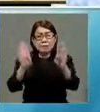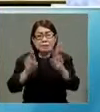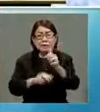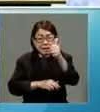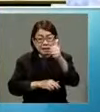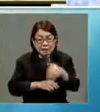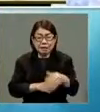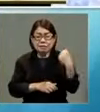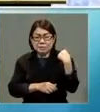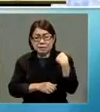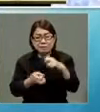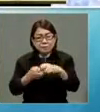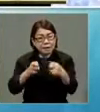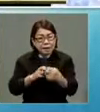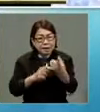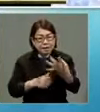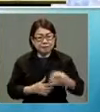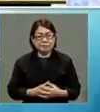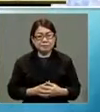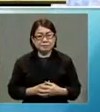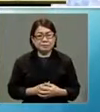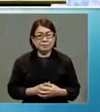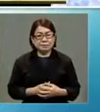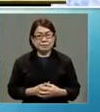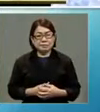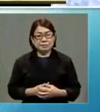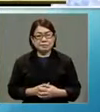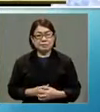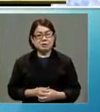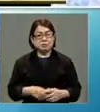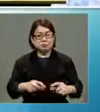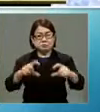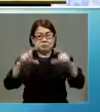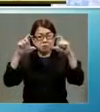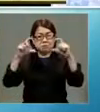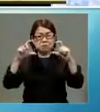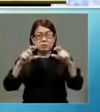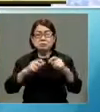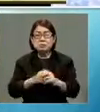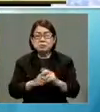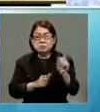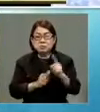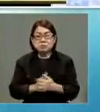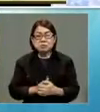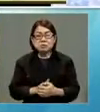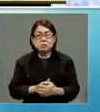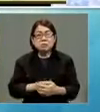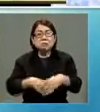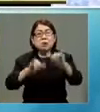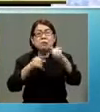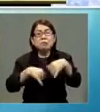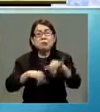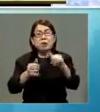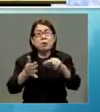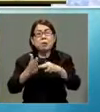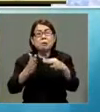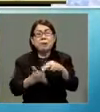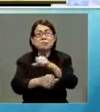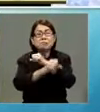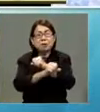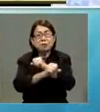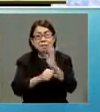ที่เกิดขึ้นมาแล้วนะครับเขาพาดหัวว่าแต่ทำไมปล่อยให้กาดตกนะครับพบว่าตัว